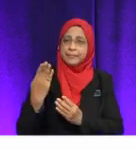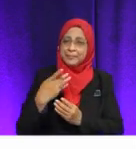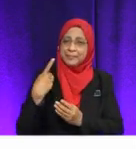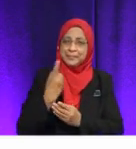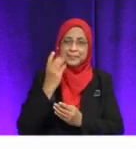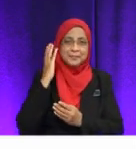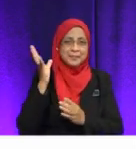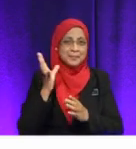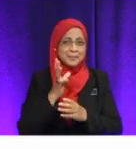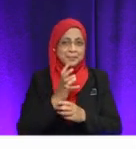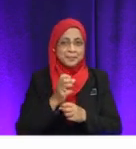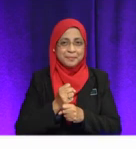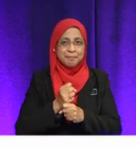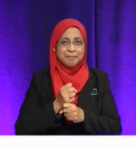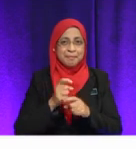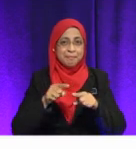pun